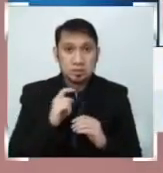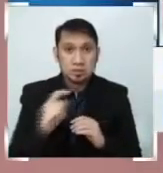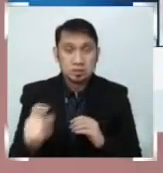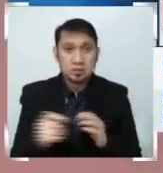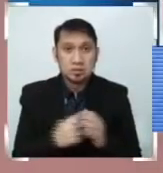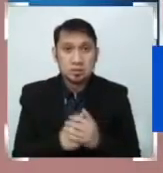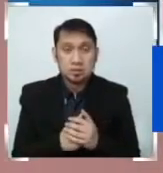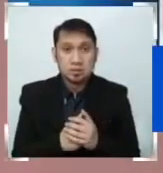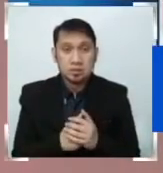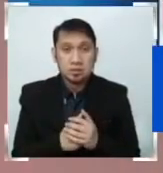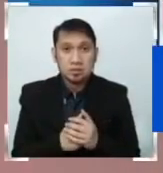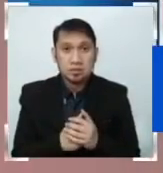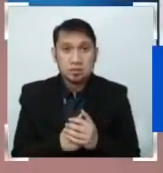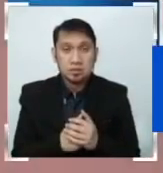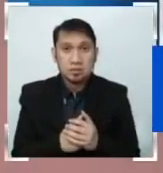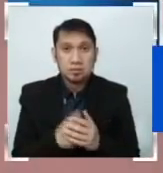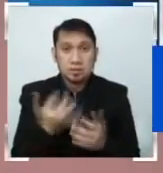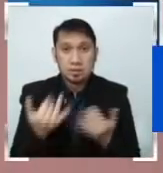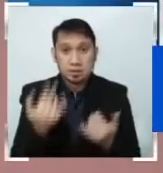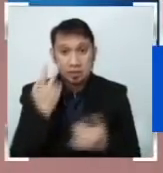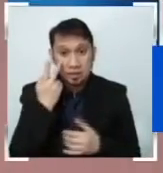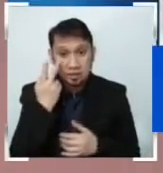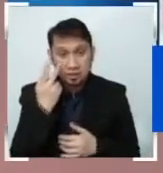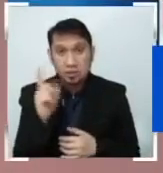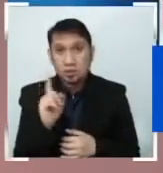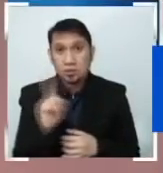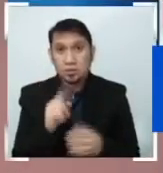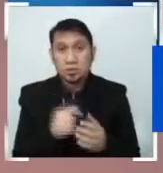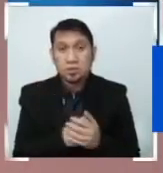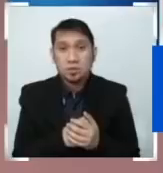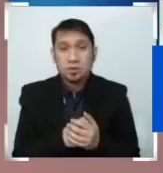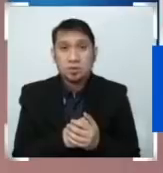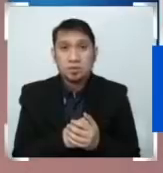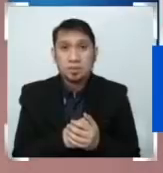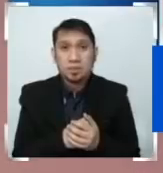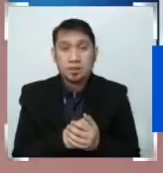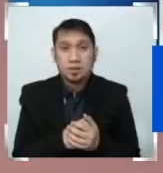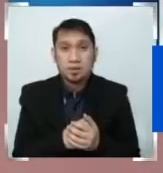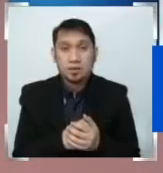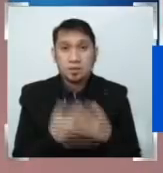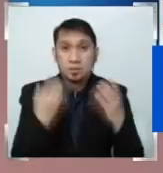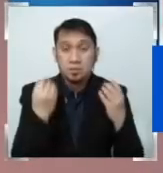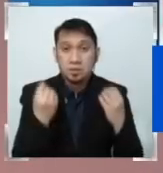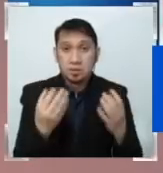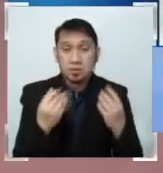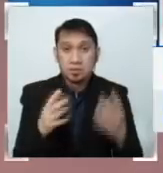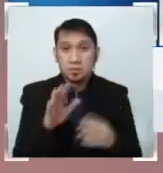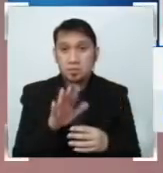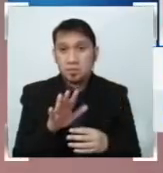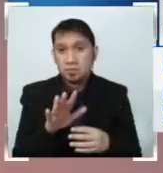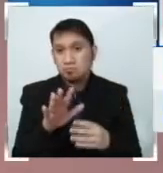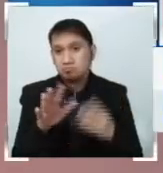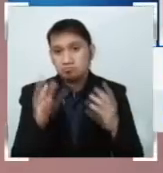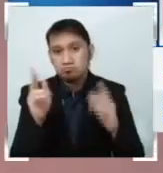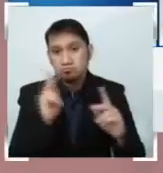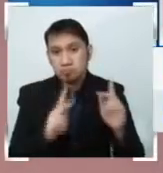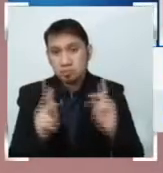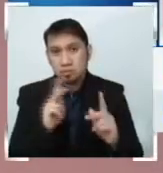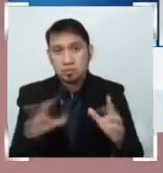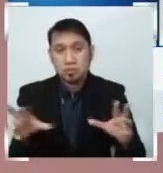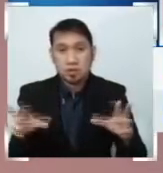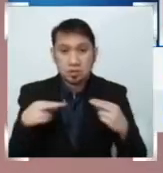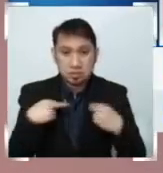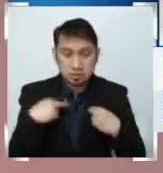particular case, nang nakikita po natin, pagkat libo-libo, kundi mandaan limong Pilipino po nakakakuha nitong mga text na